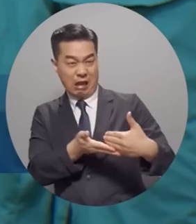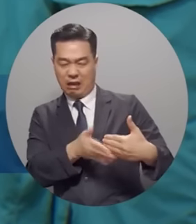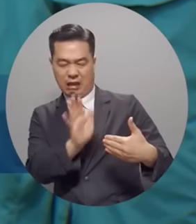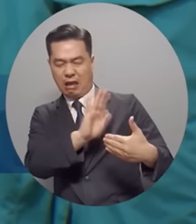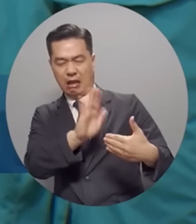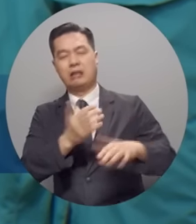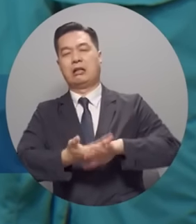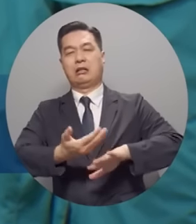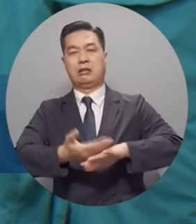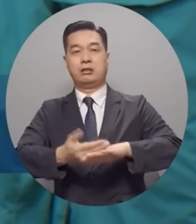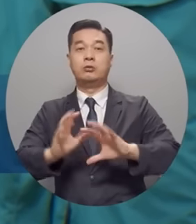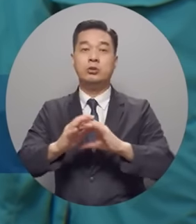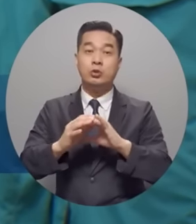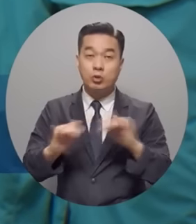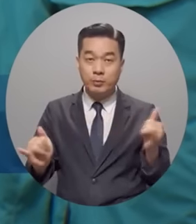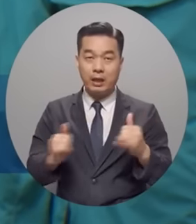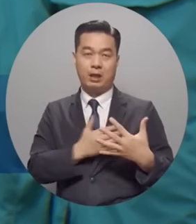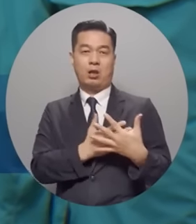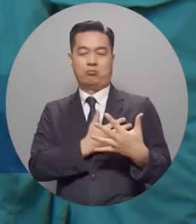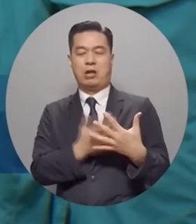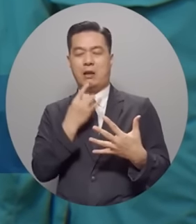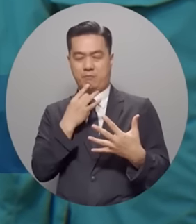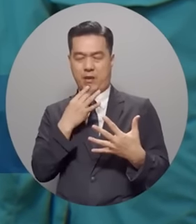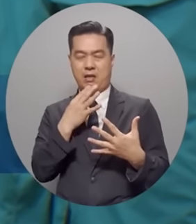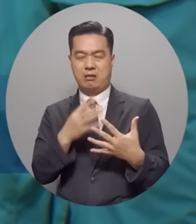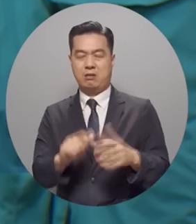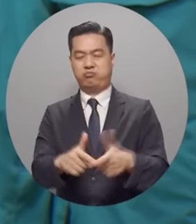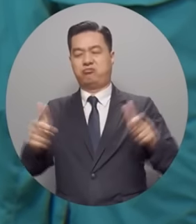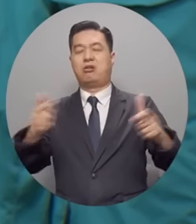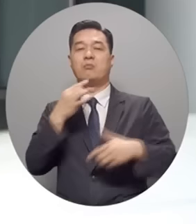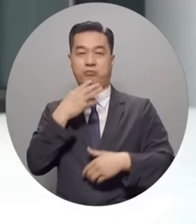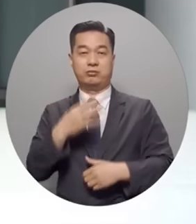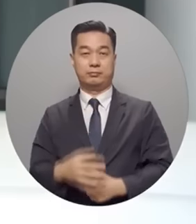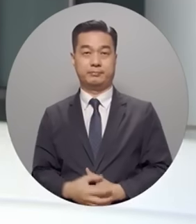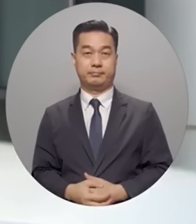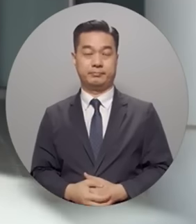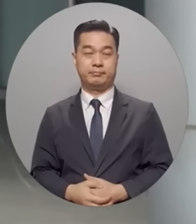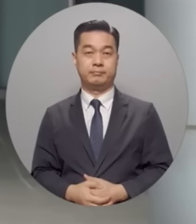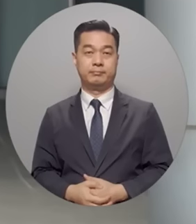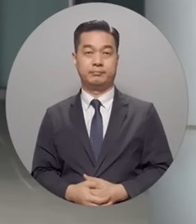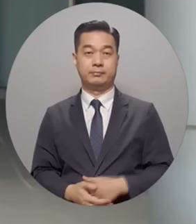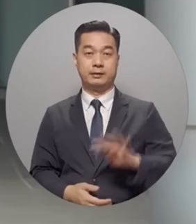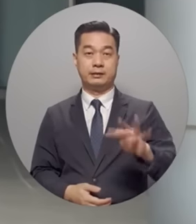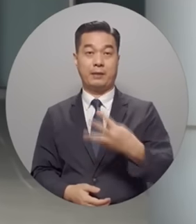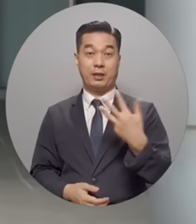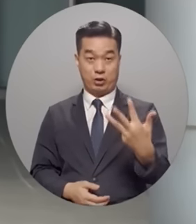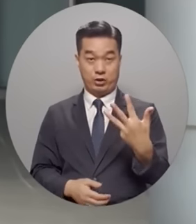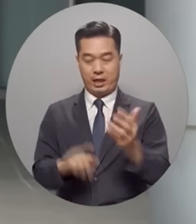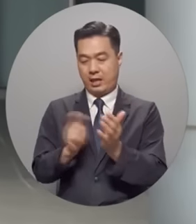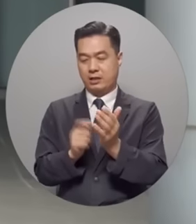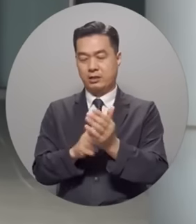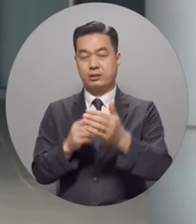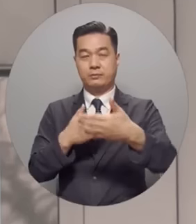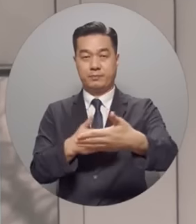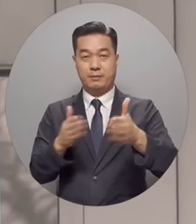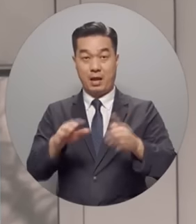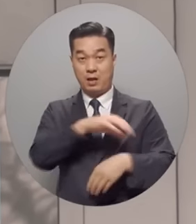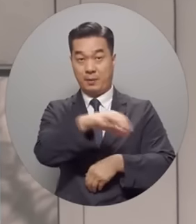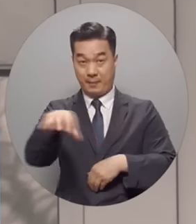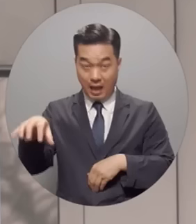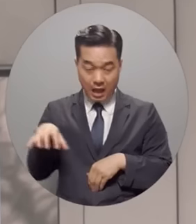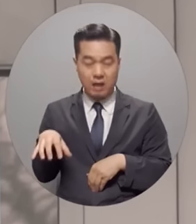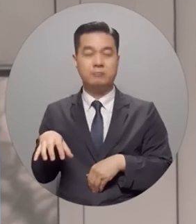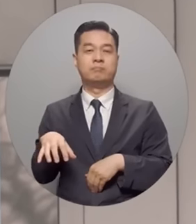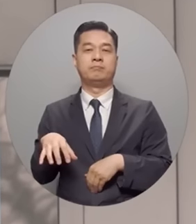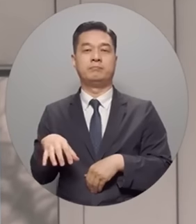없고 국민의 불안을 증폭시킬 뿐입니다. 408개 응급의료기관 가운데 일정 시간 환자를